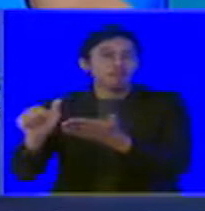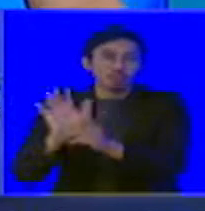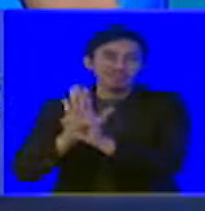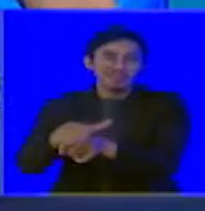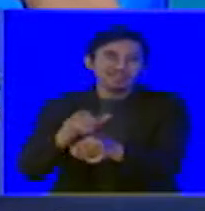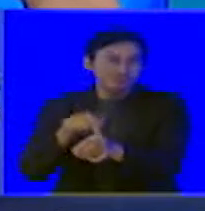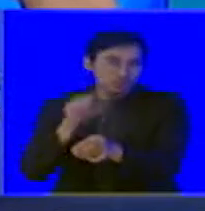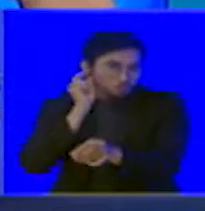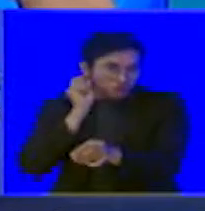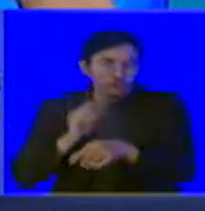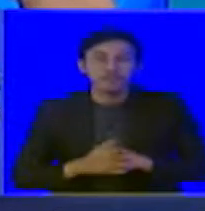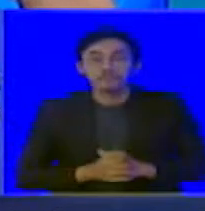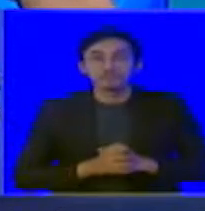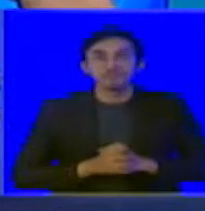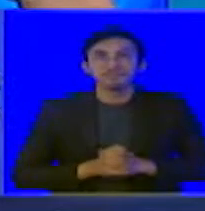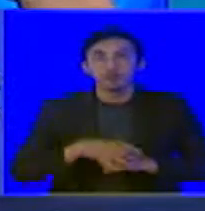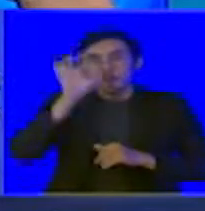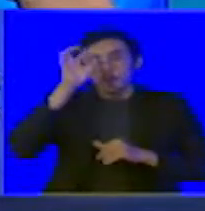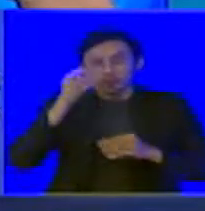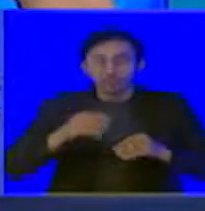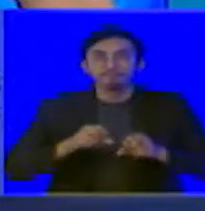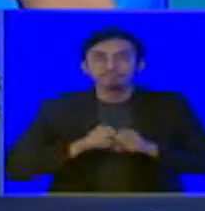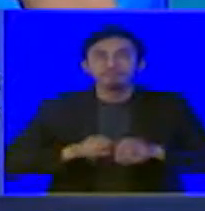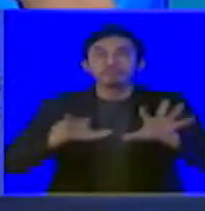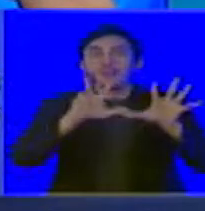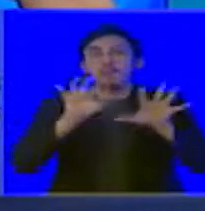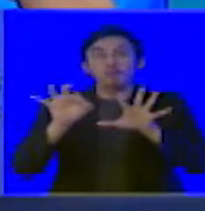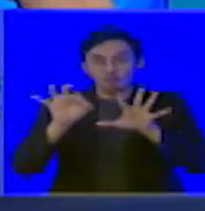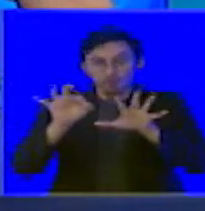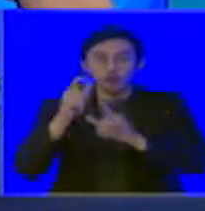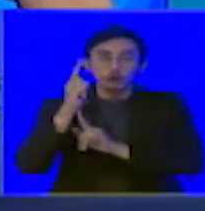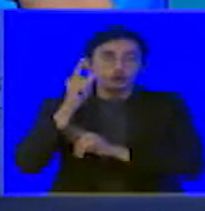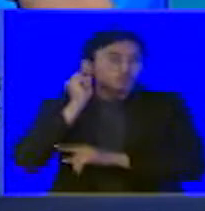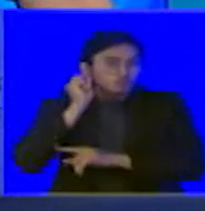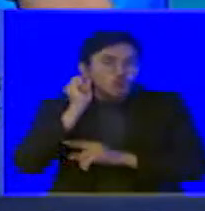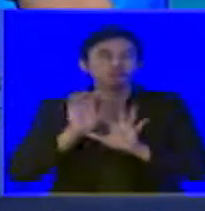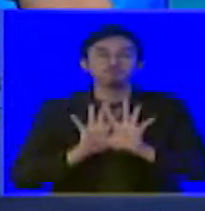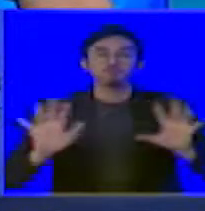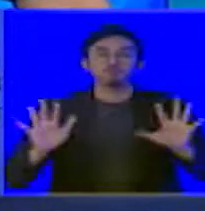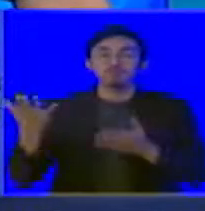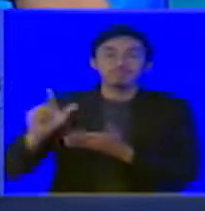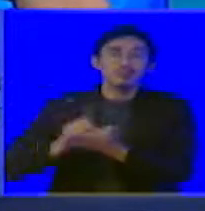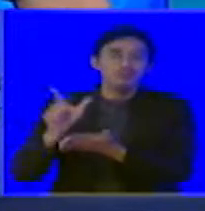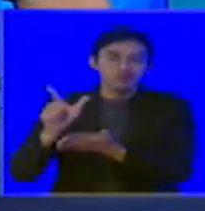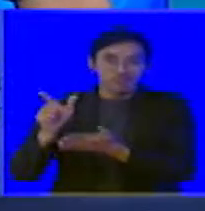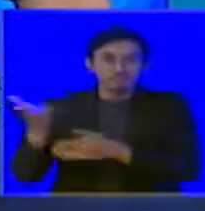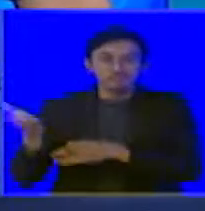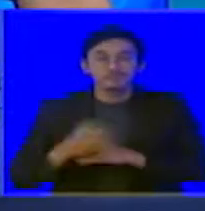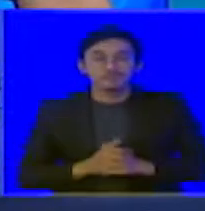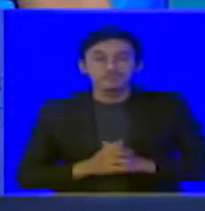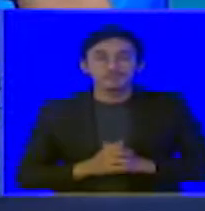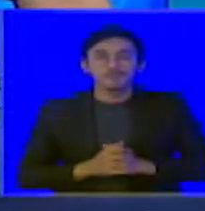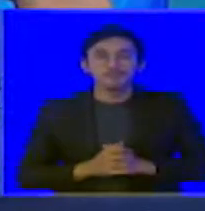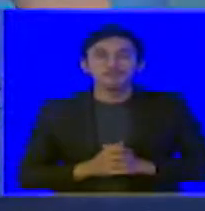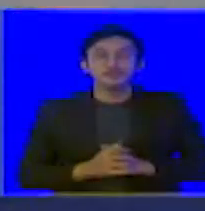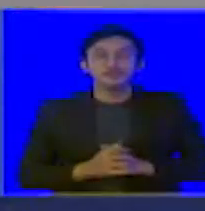polisi mengerahkan 80 polwan dan juga TNI wanita Berikut laporan hasbiallah dan juru kamera Pauli Aceh